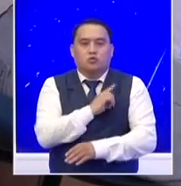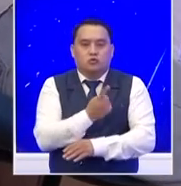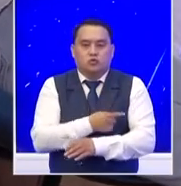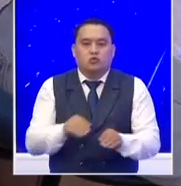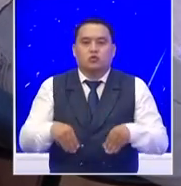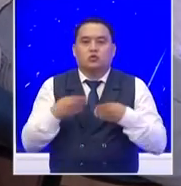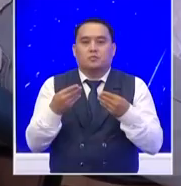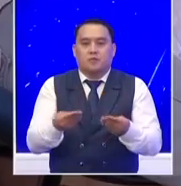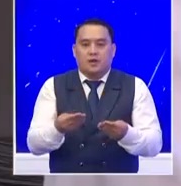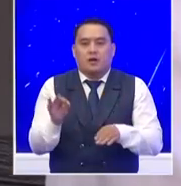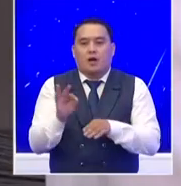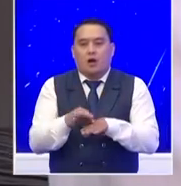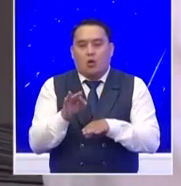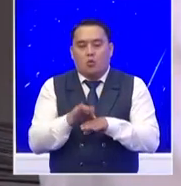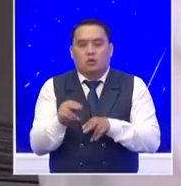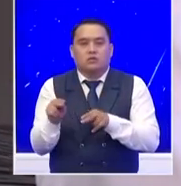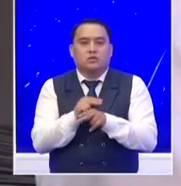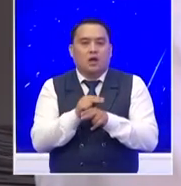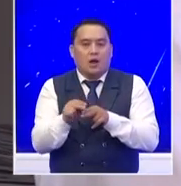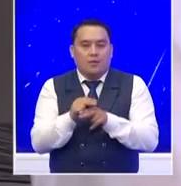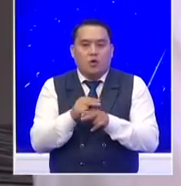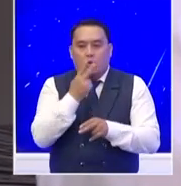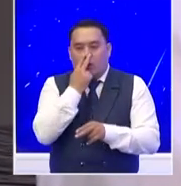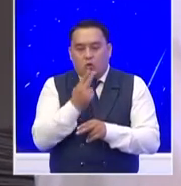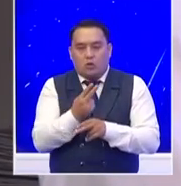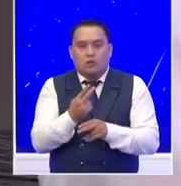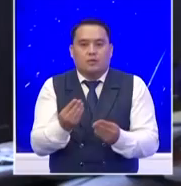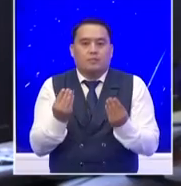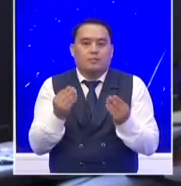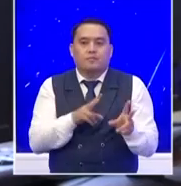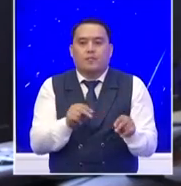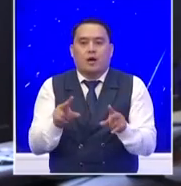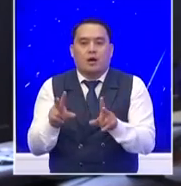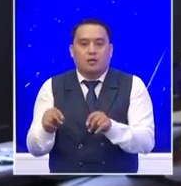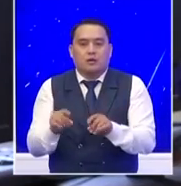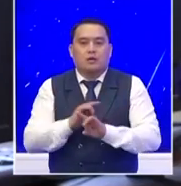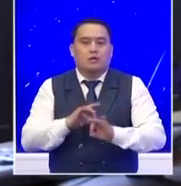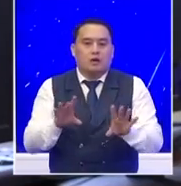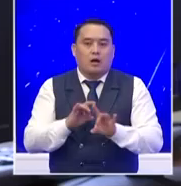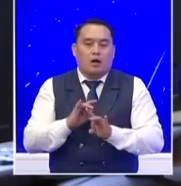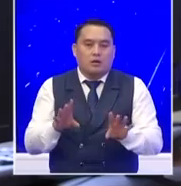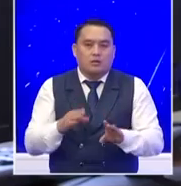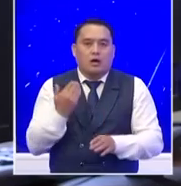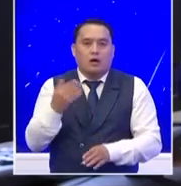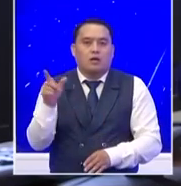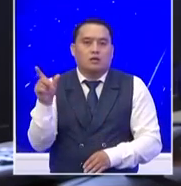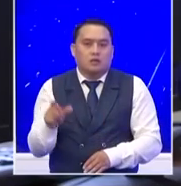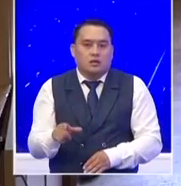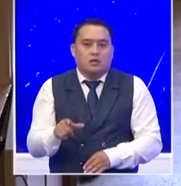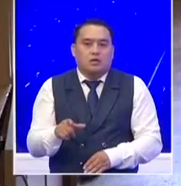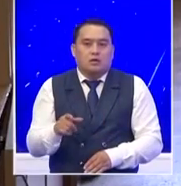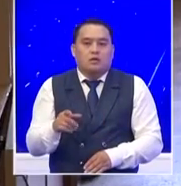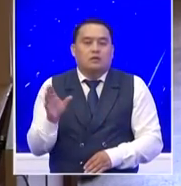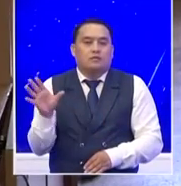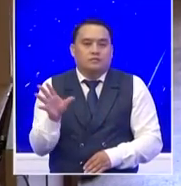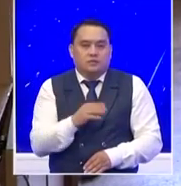науқастың ауырған жерін жазып, оның сауыққан сәтін көру дәрігер үшін бақыт. Осыны айта отырып, ақ халатты абзал жан көз жасына